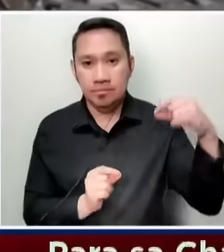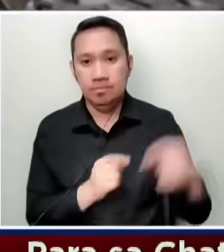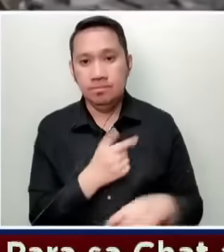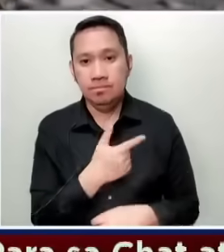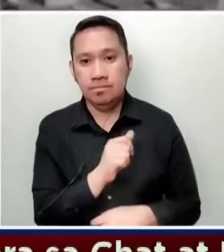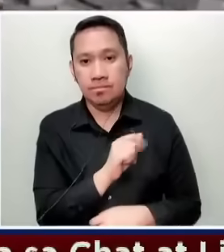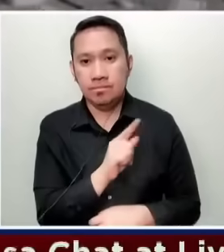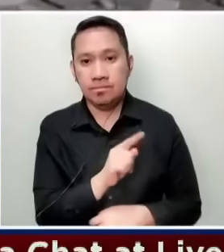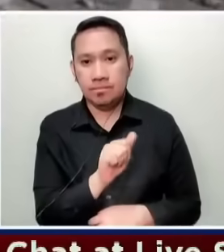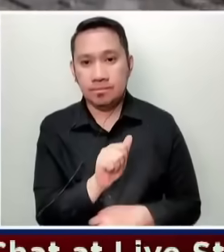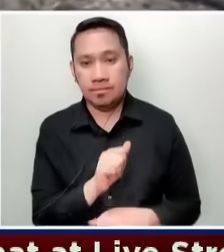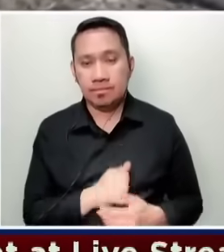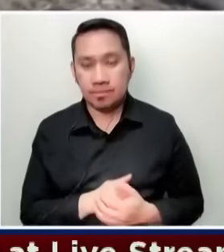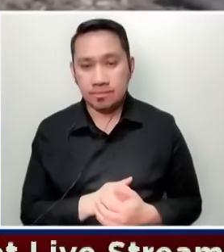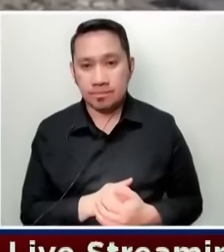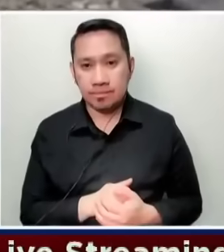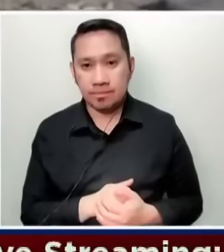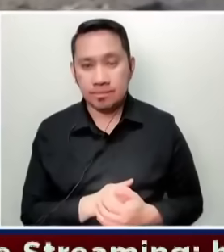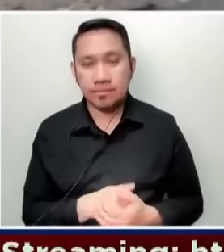We hope